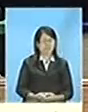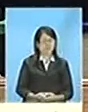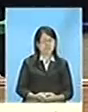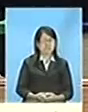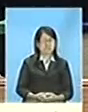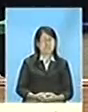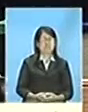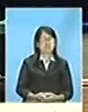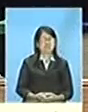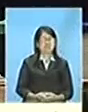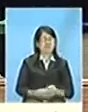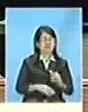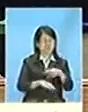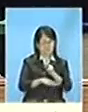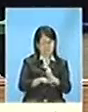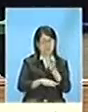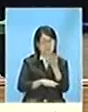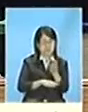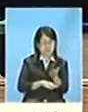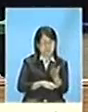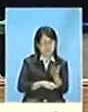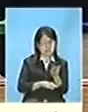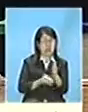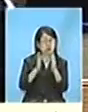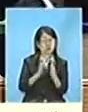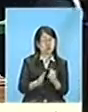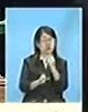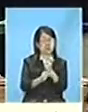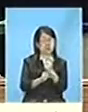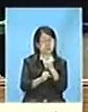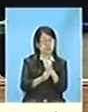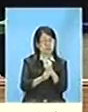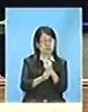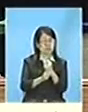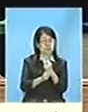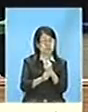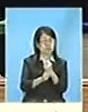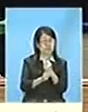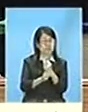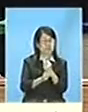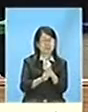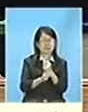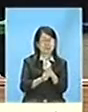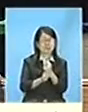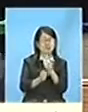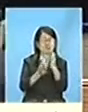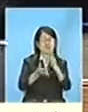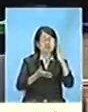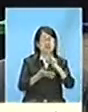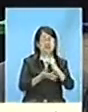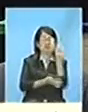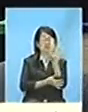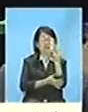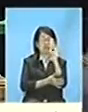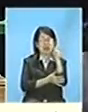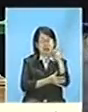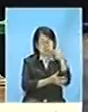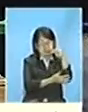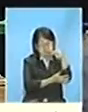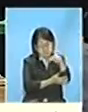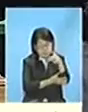ค่ะขอความร่วมมือเจ้าหน้าที่ช่วยหันกล้องไปที่อื่นด้วยนะคะในห้องประชุมอะค่ะอย่าส่องเข้า